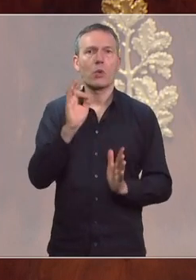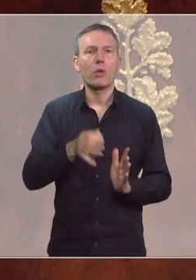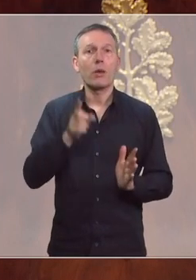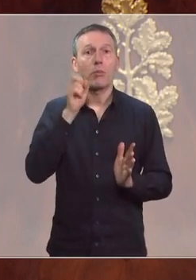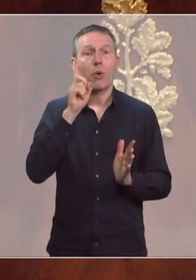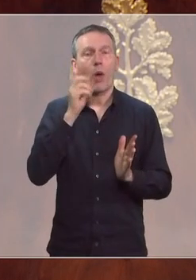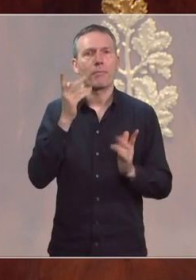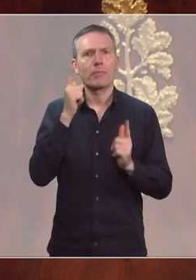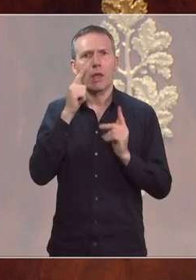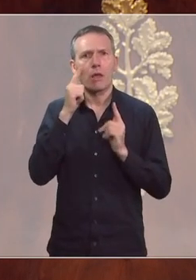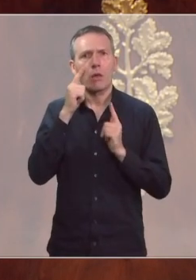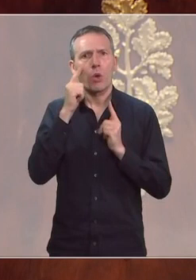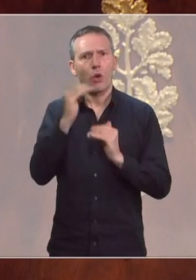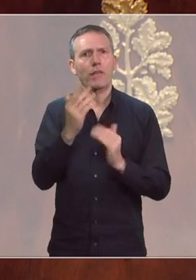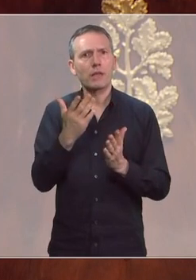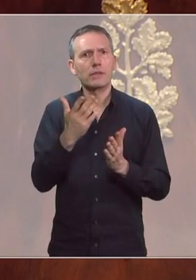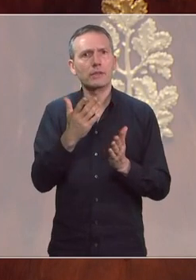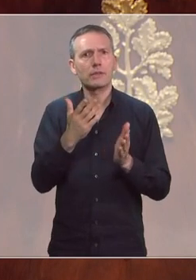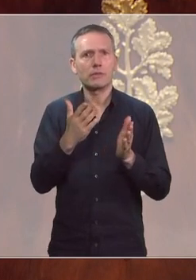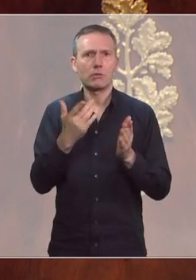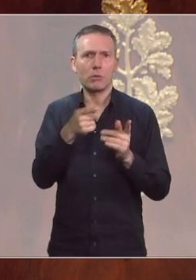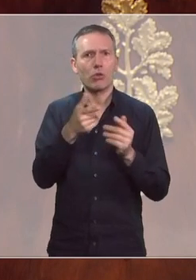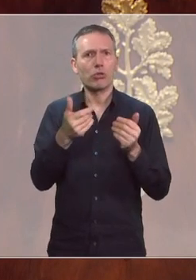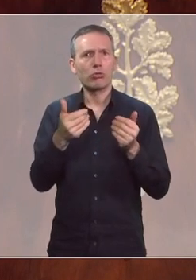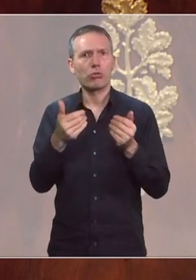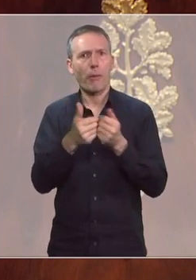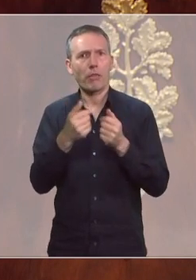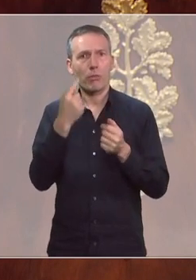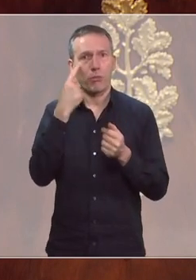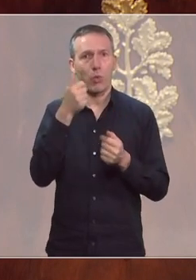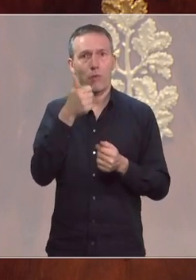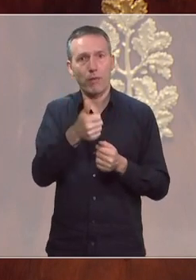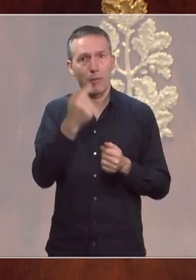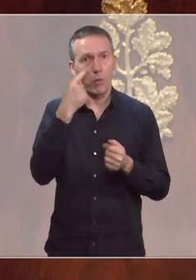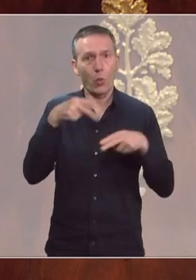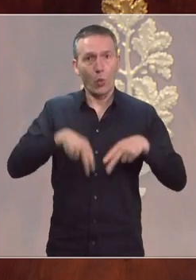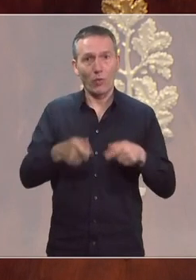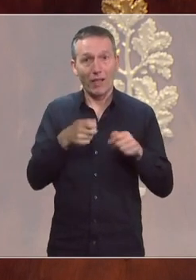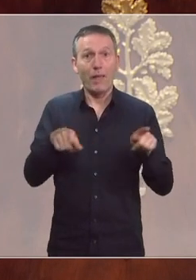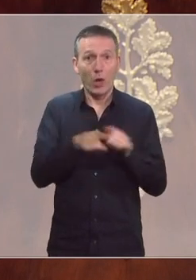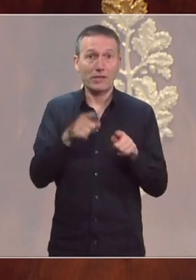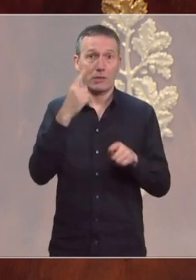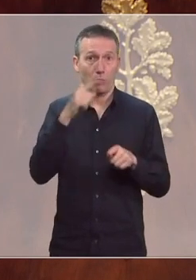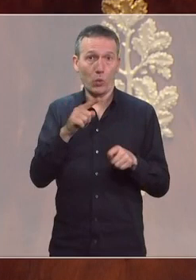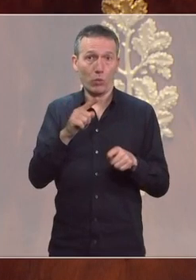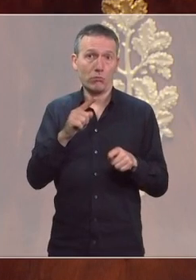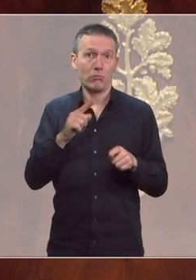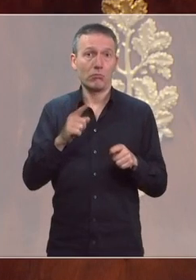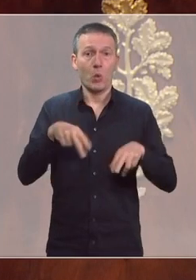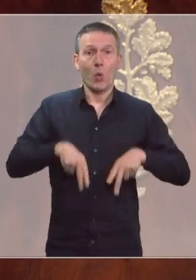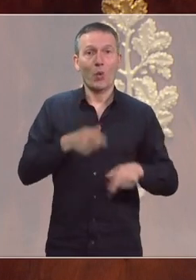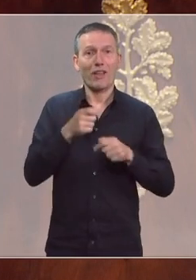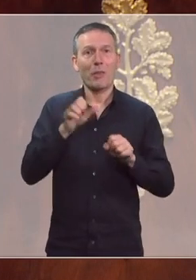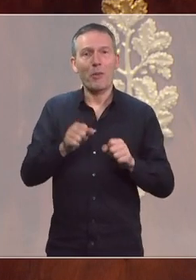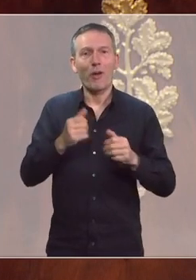que cette confiance, vous ne l'avez pas demandée que pour vous et votre gouvernement. Vous l'avez demandée bien sûr pour que le gouvernement puisse conduire le